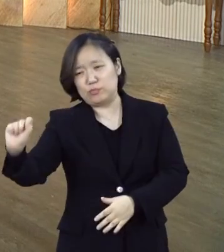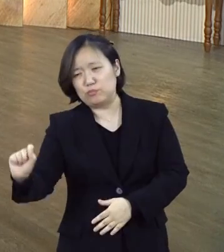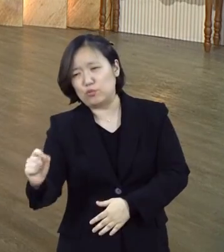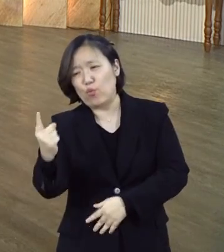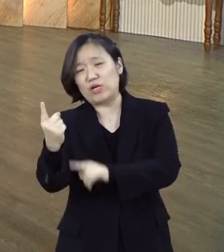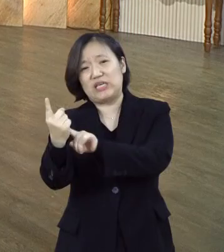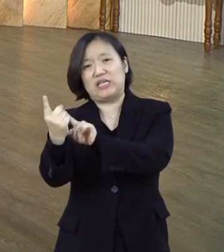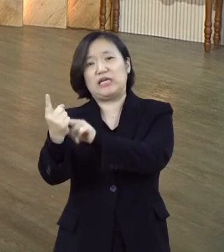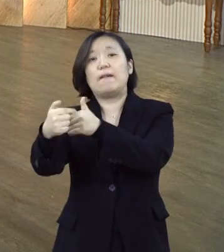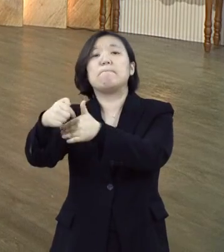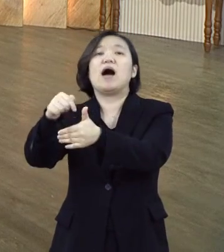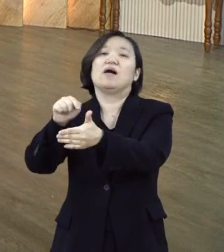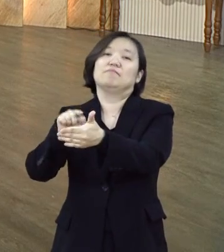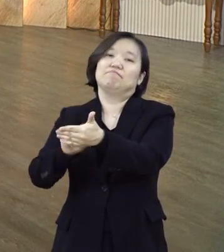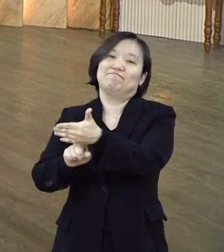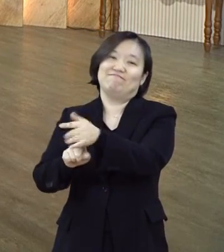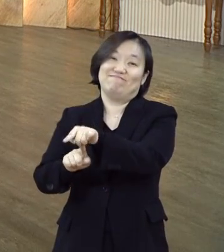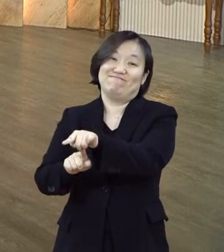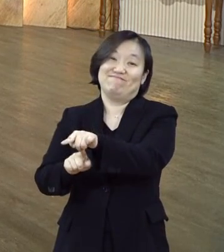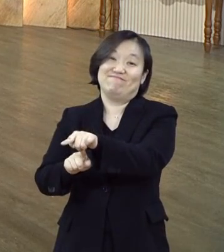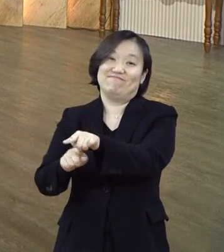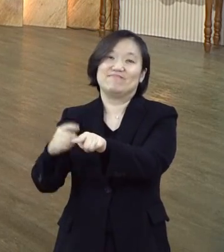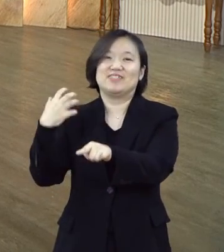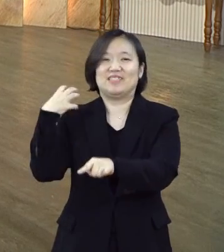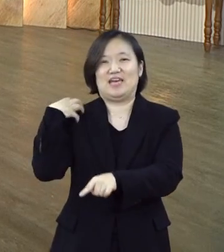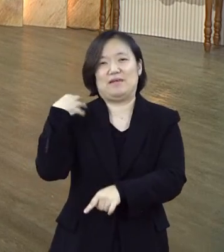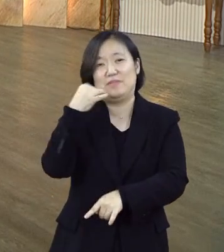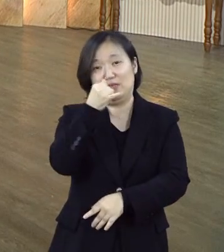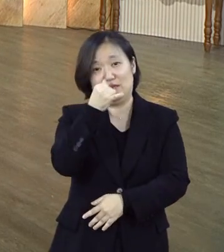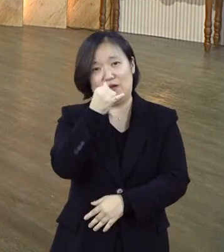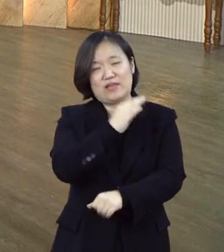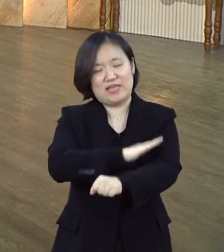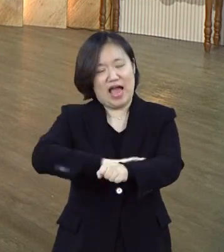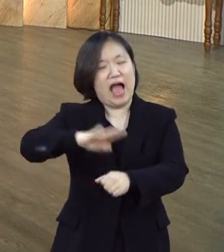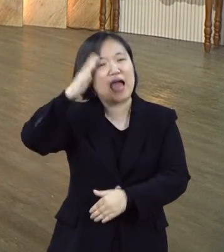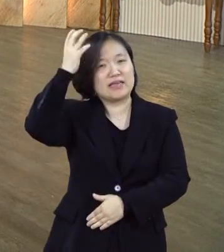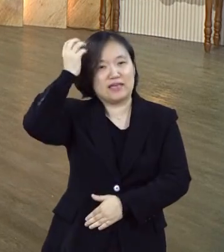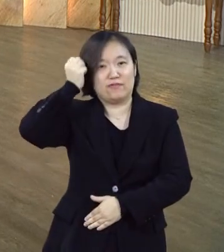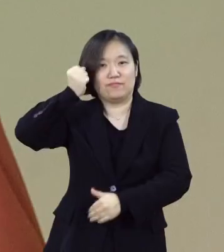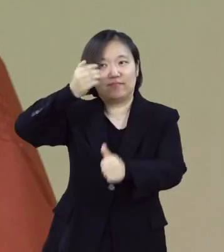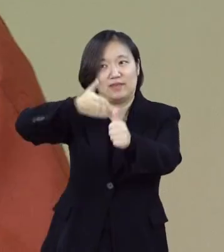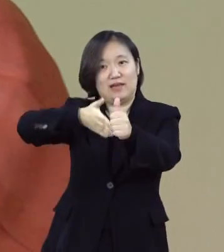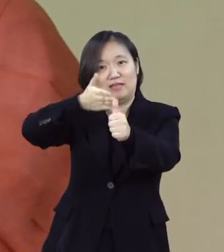마음이 만들어낸 것이다 라는 것을 우리가 명심해야 됩니다.